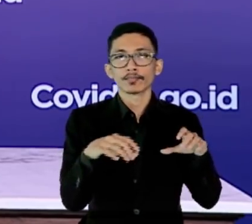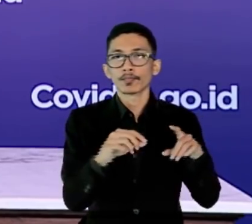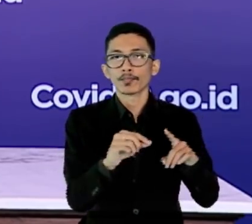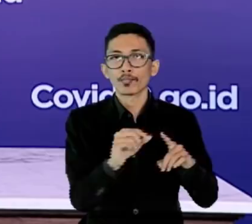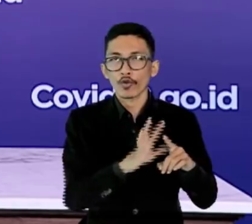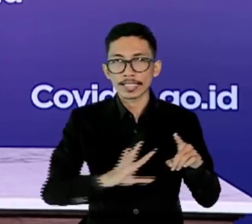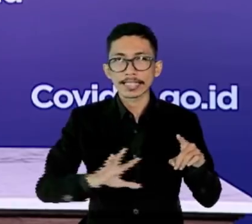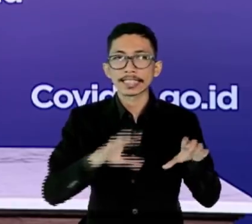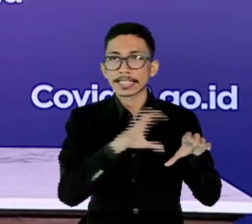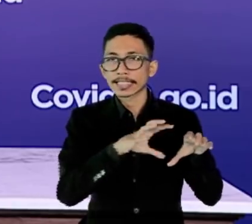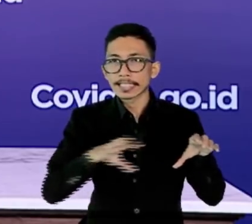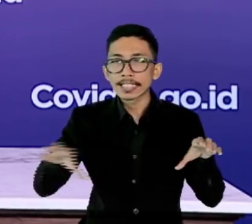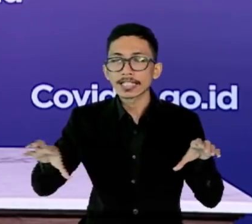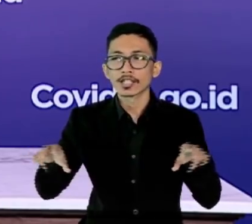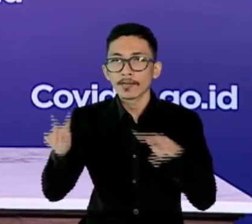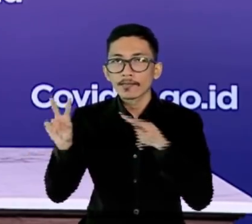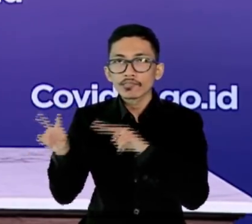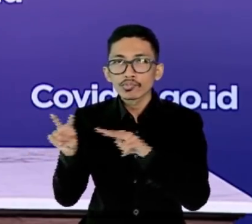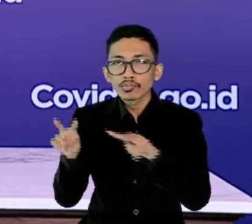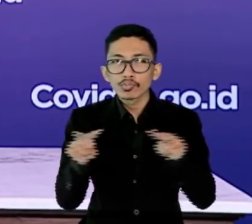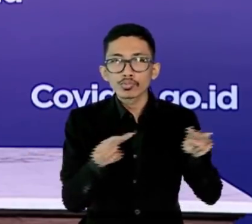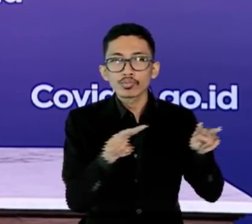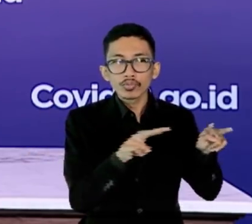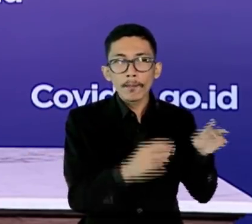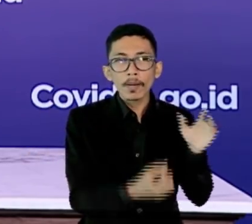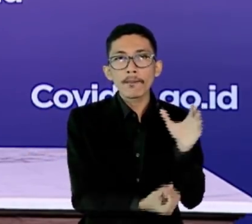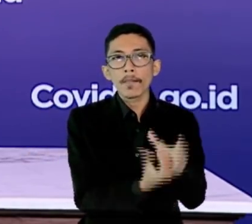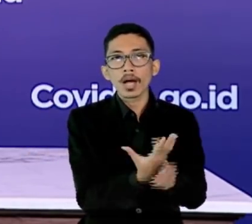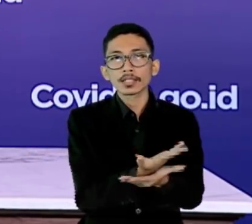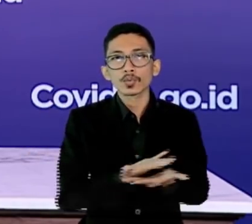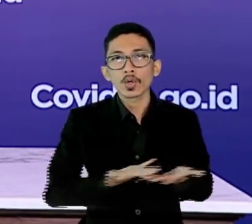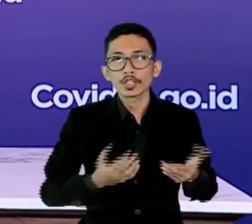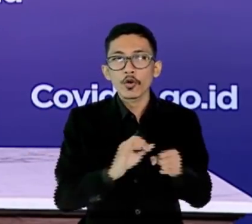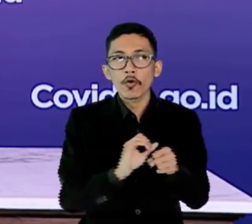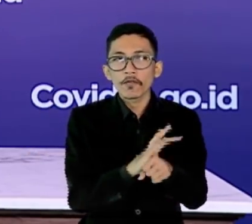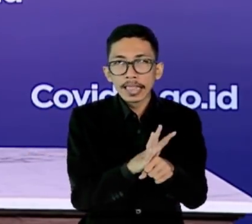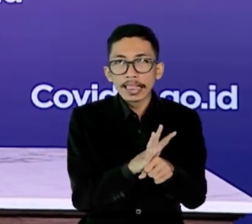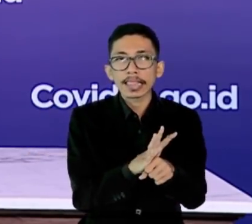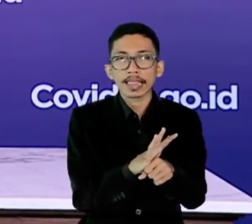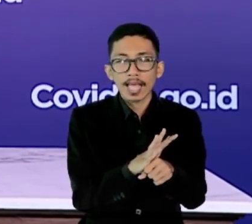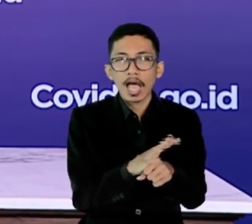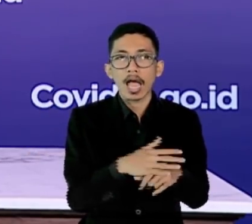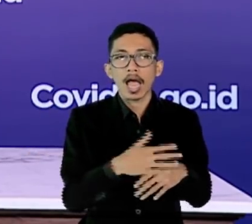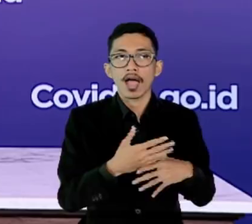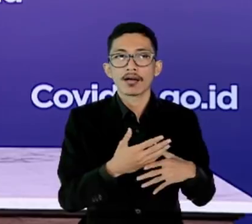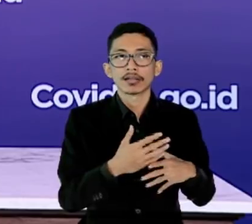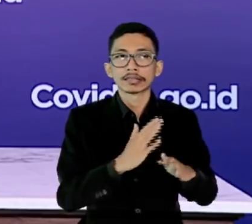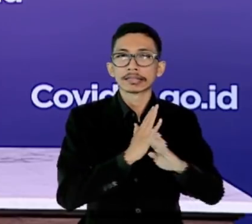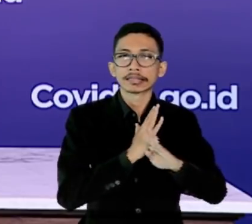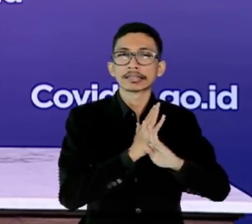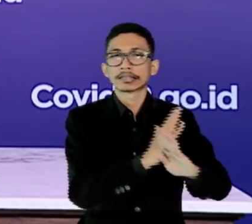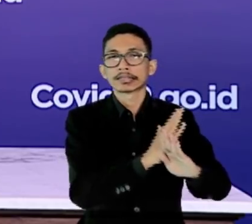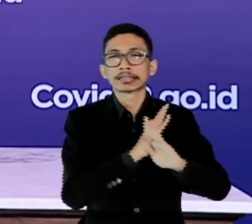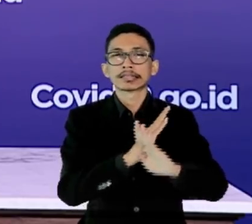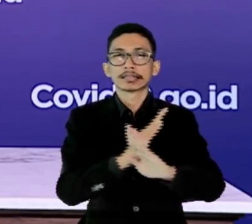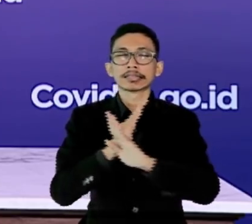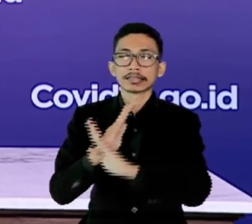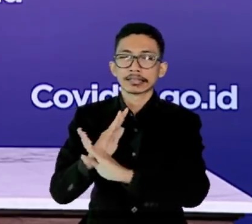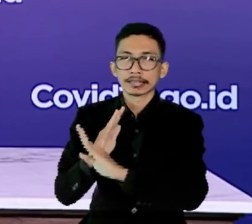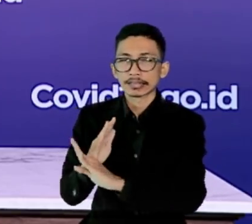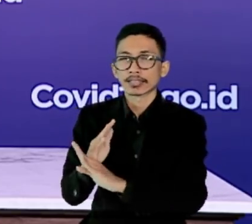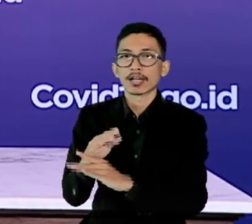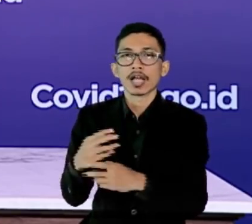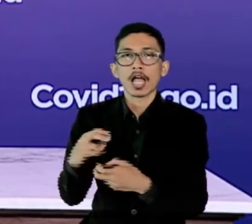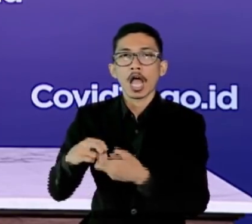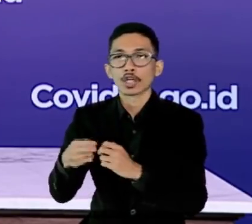untuk memperhatikan perkembangan COVID-19 di wilayahnya dan terus menekan penularan semaksimal mungkin agar kasus di